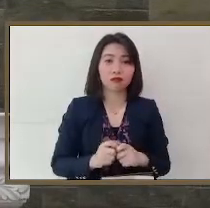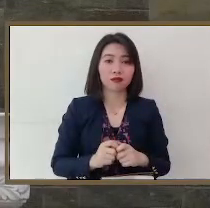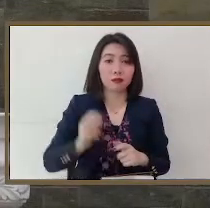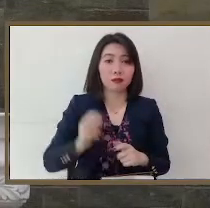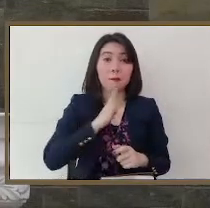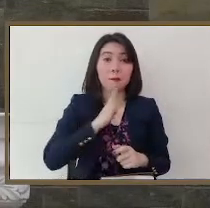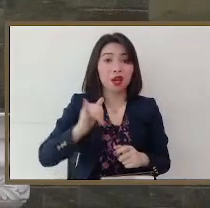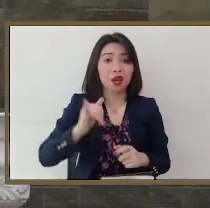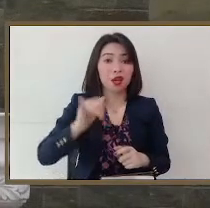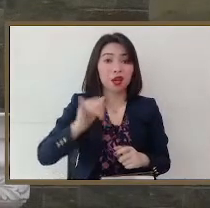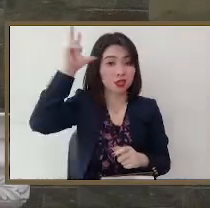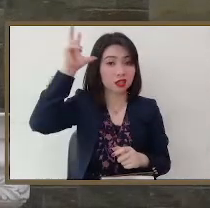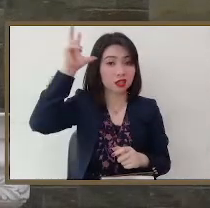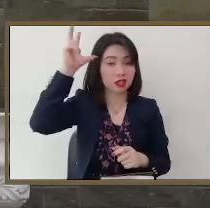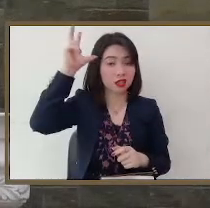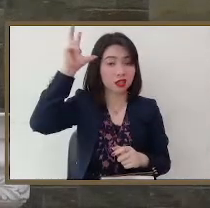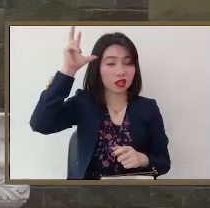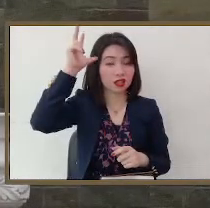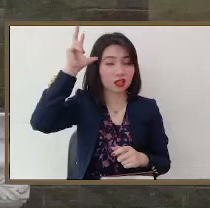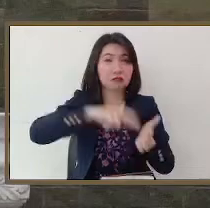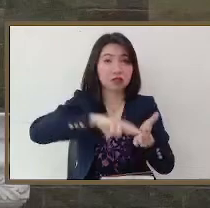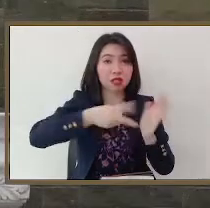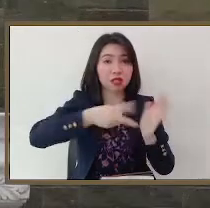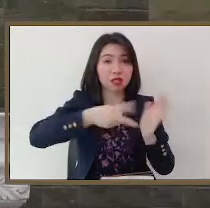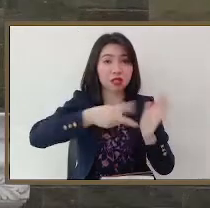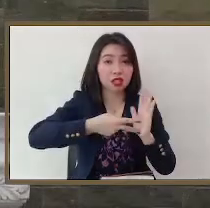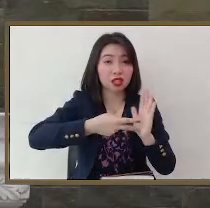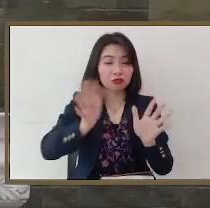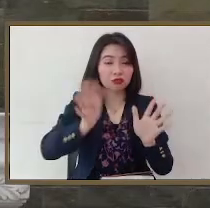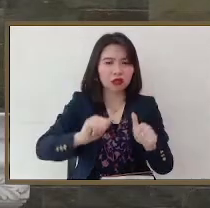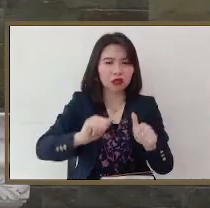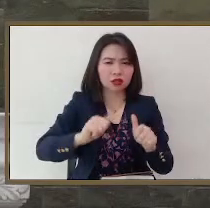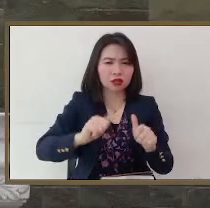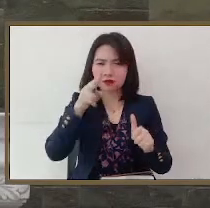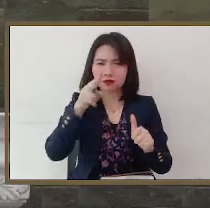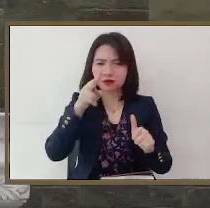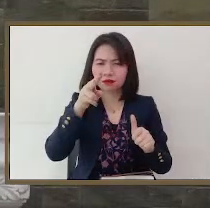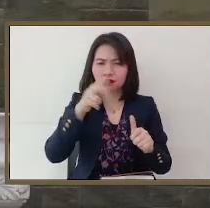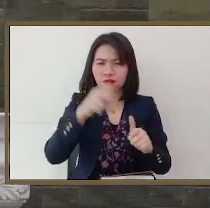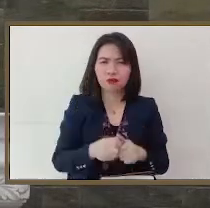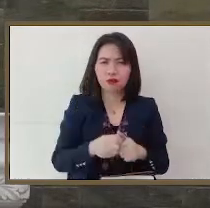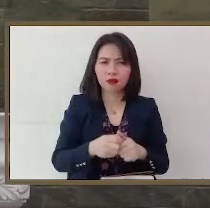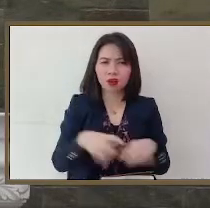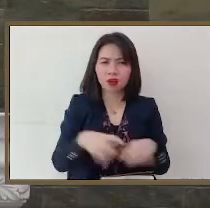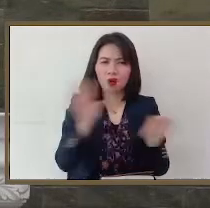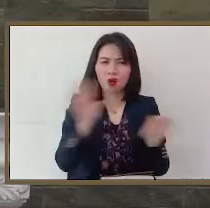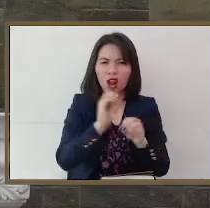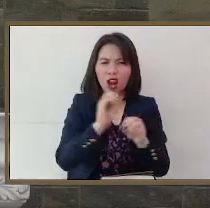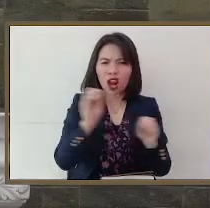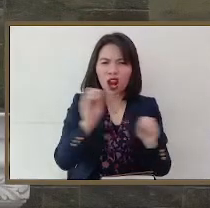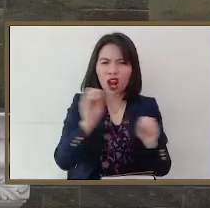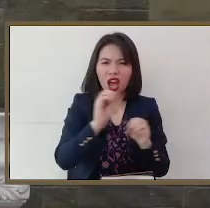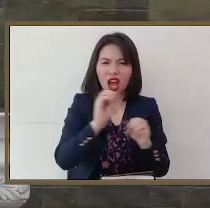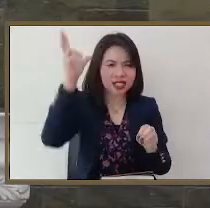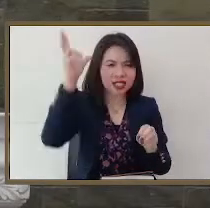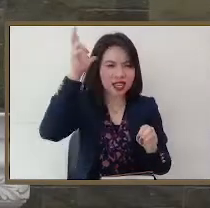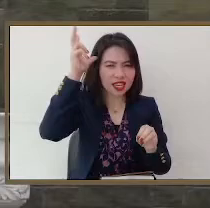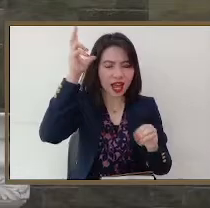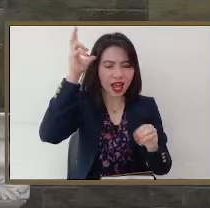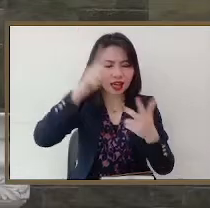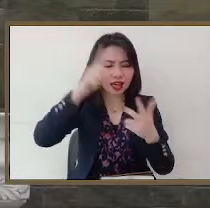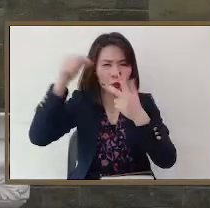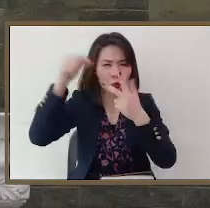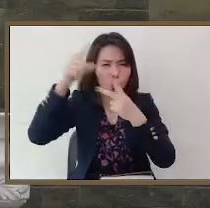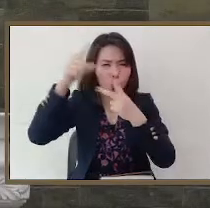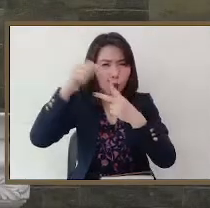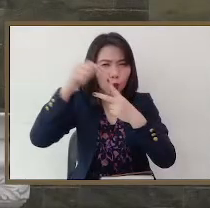Kaya, in other words, ang makikita niyo po rito ay wala hong pinipili ang Diablo.